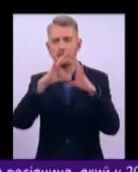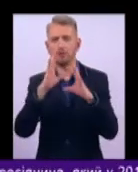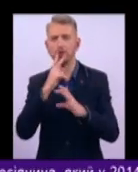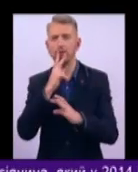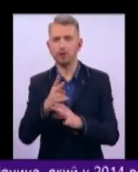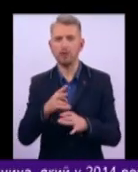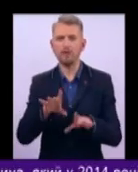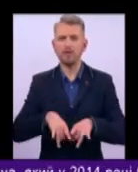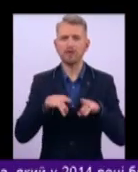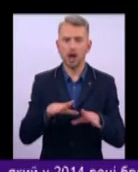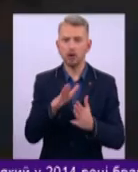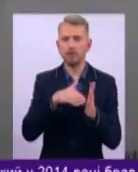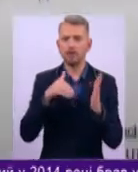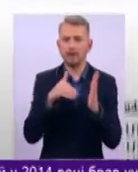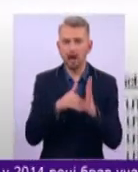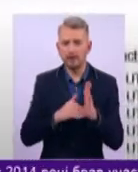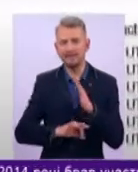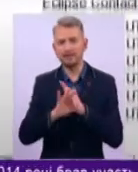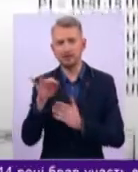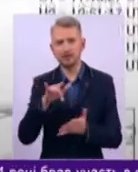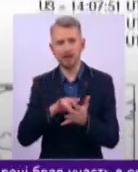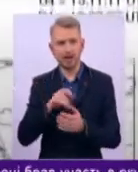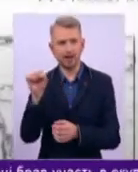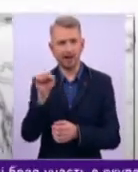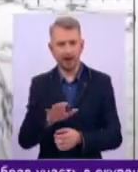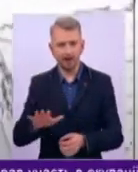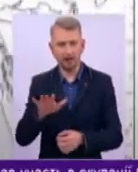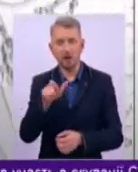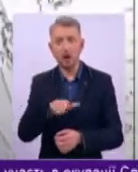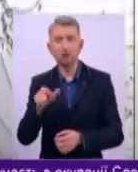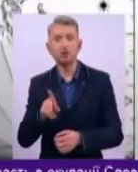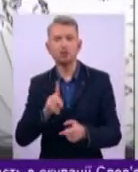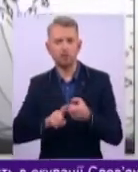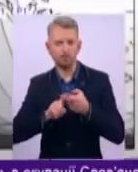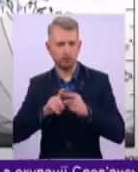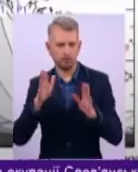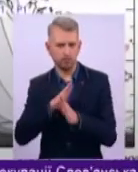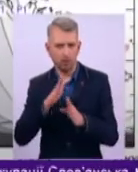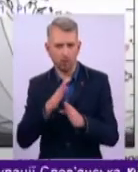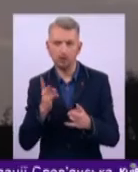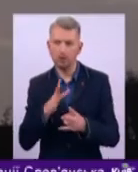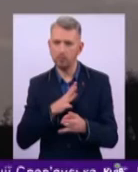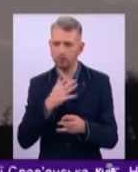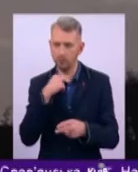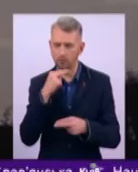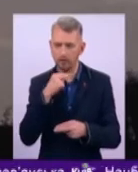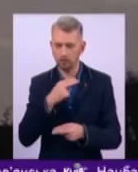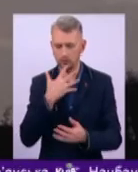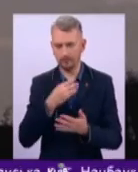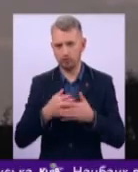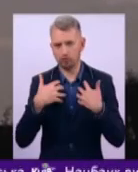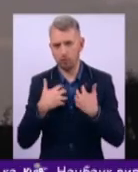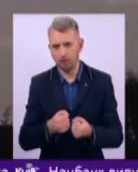Новій Зеландії, Східній і Центральній Азії. Усім метеозалежним людям під час таких явищ варто бути уважнішими до свого